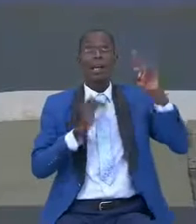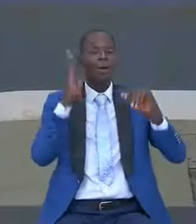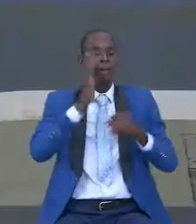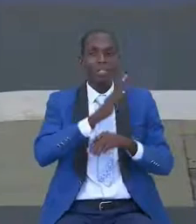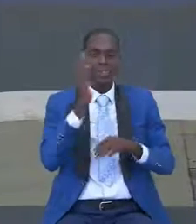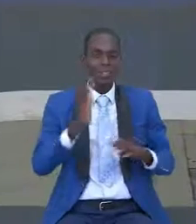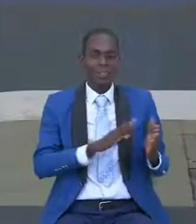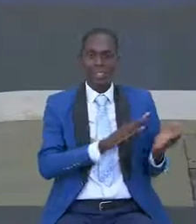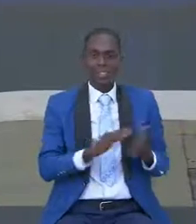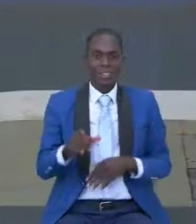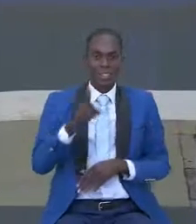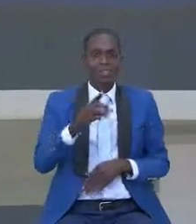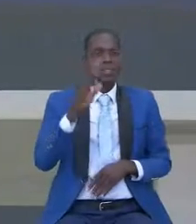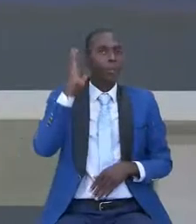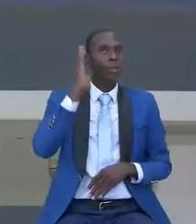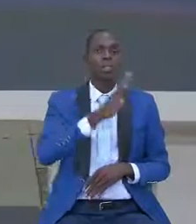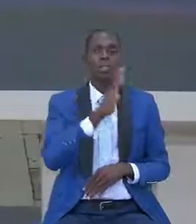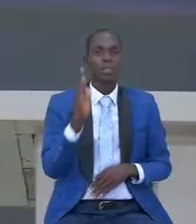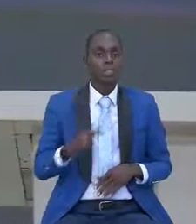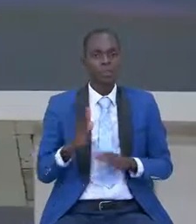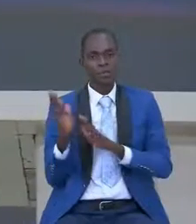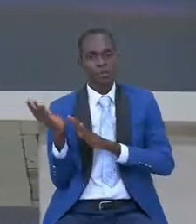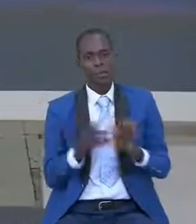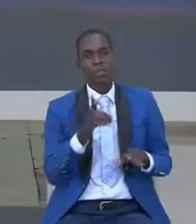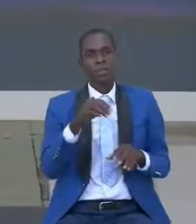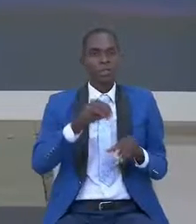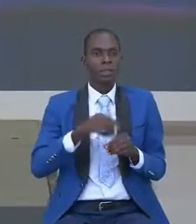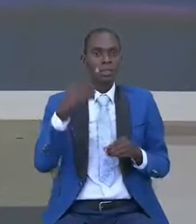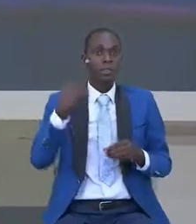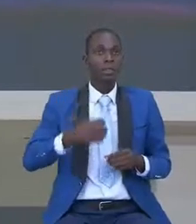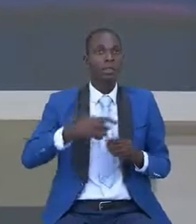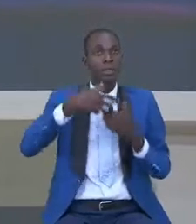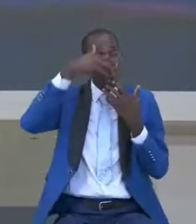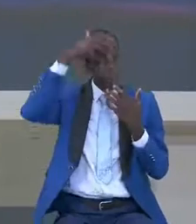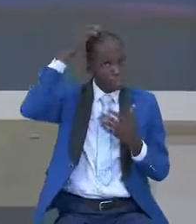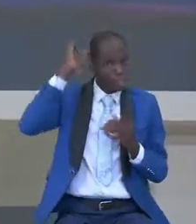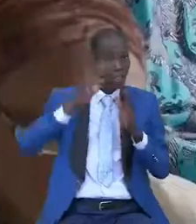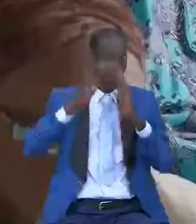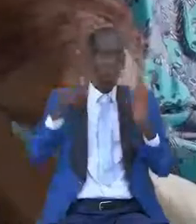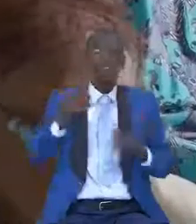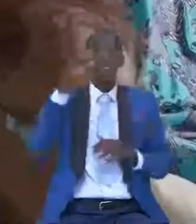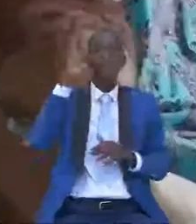point, je ne t'abandonnerai point. Dans la fosse au lion, il sera avec toi.